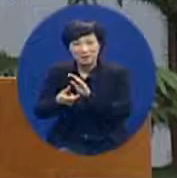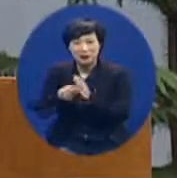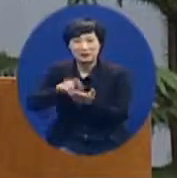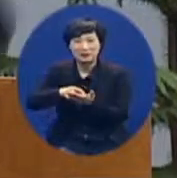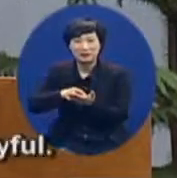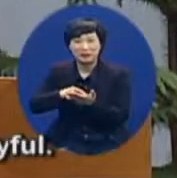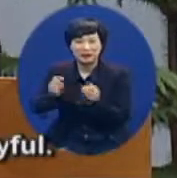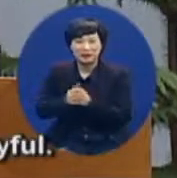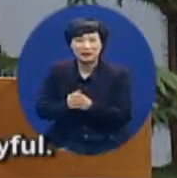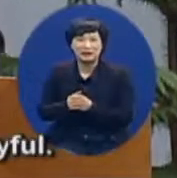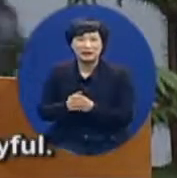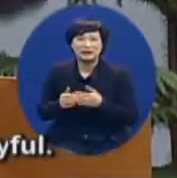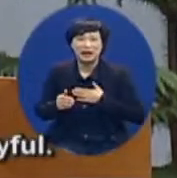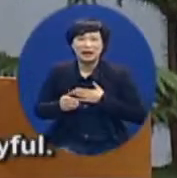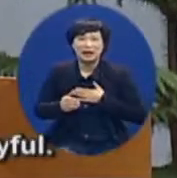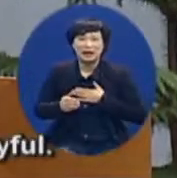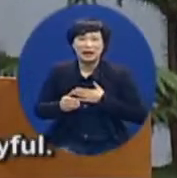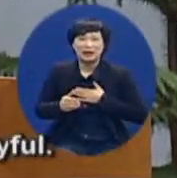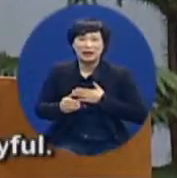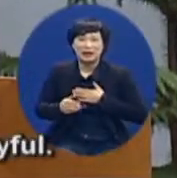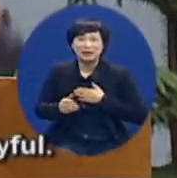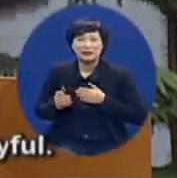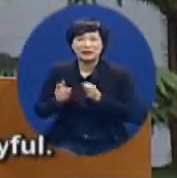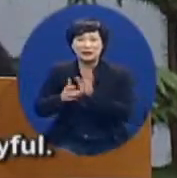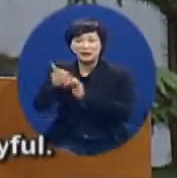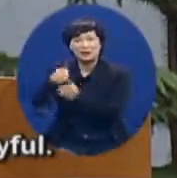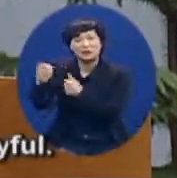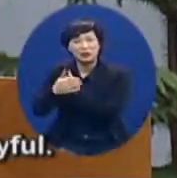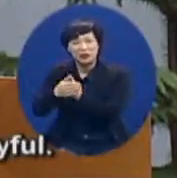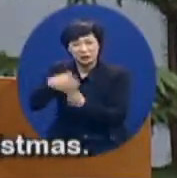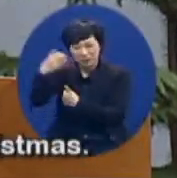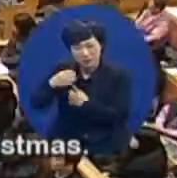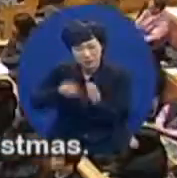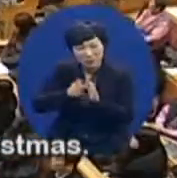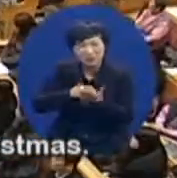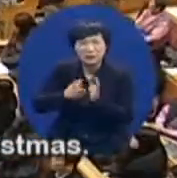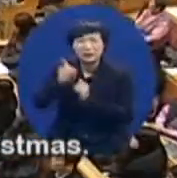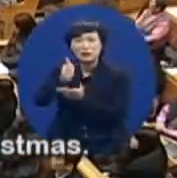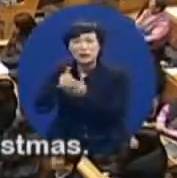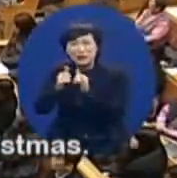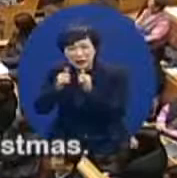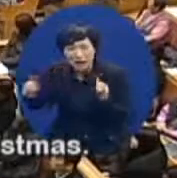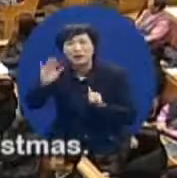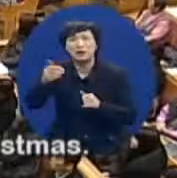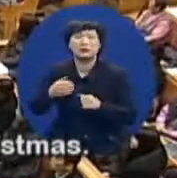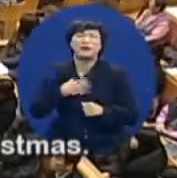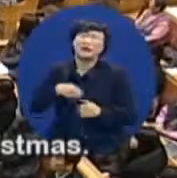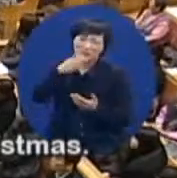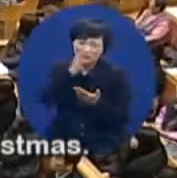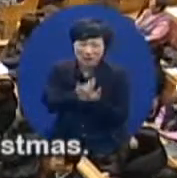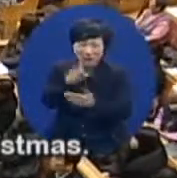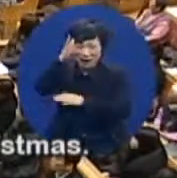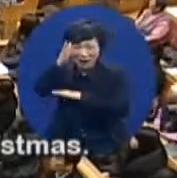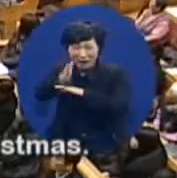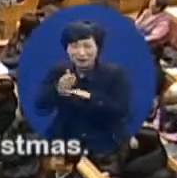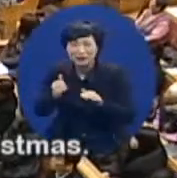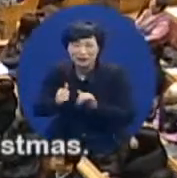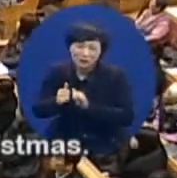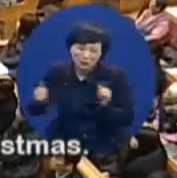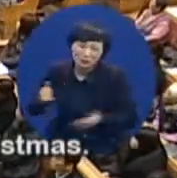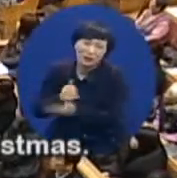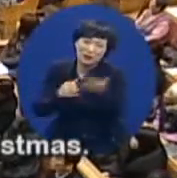괴로워하지 말고 감사하고 기뻐하는 자가 되기를 주님의 이름으로 축원합니다 아멘 얼마나